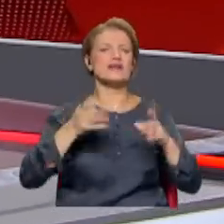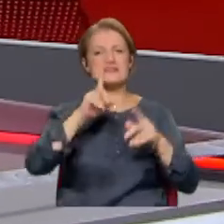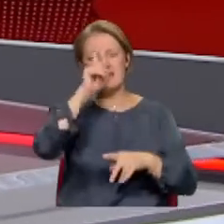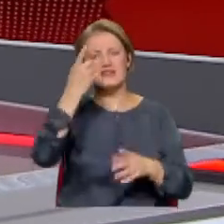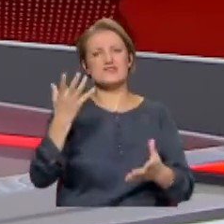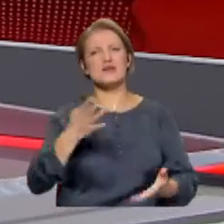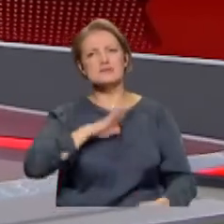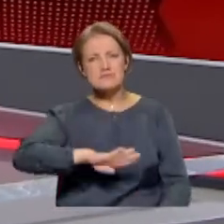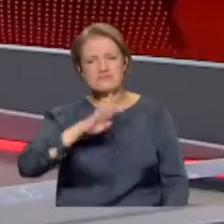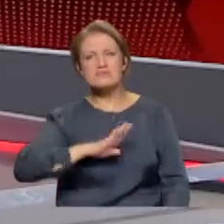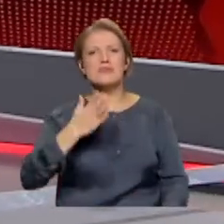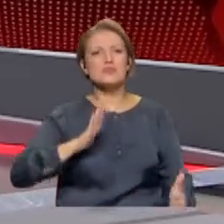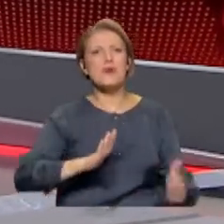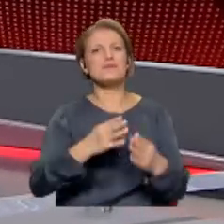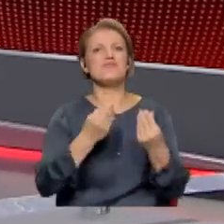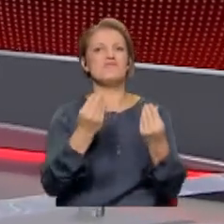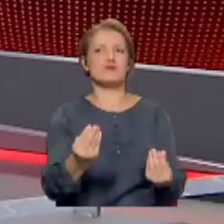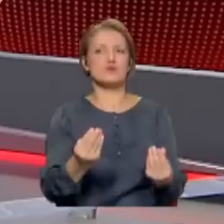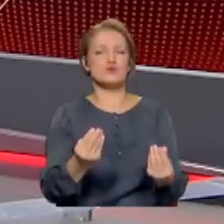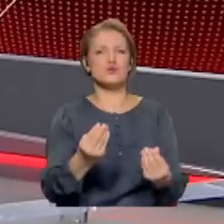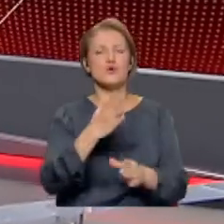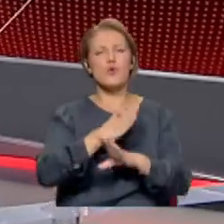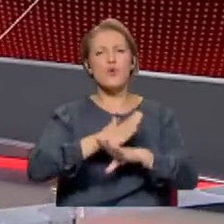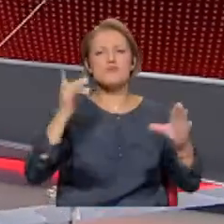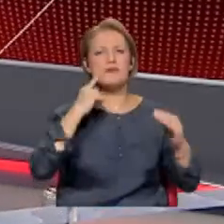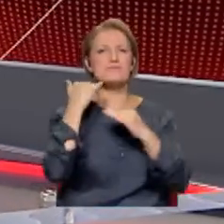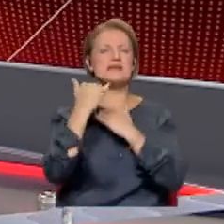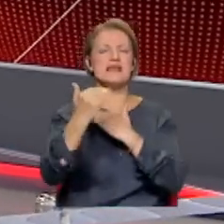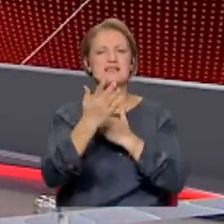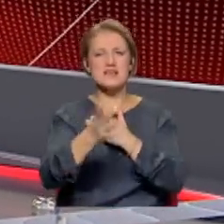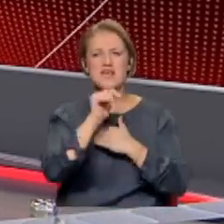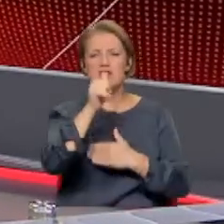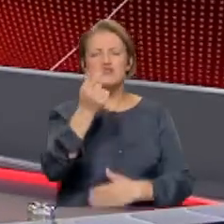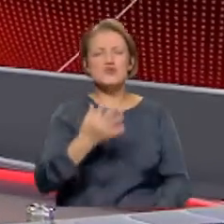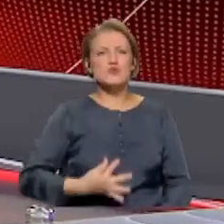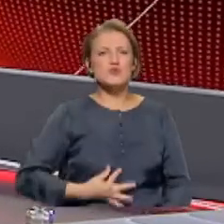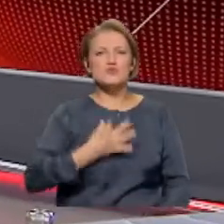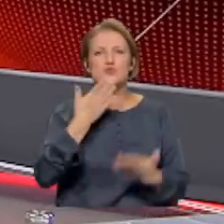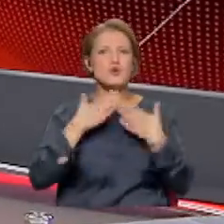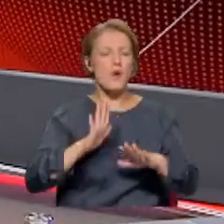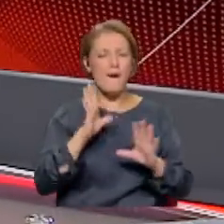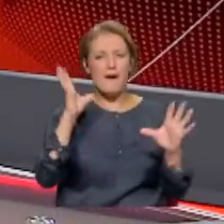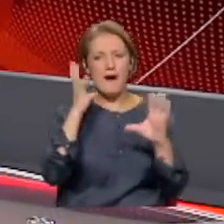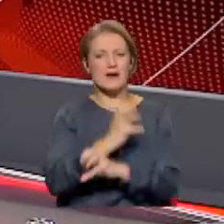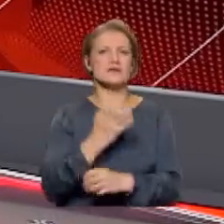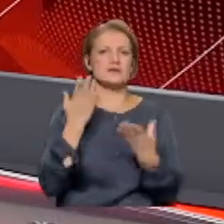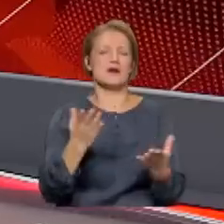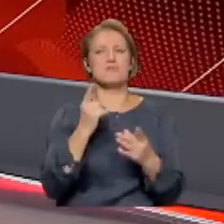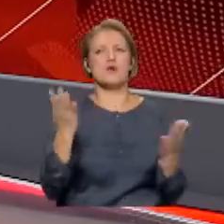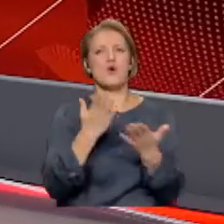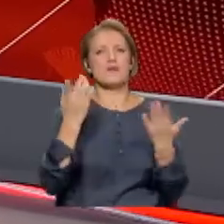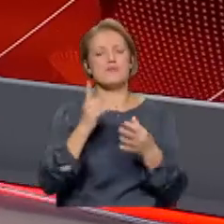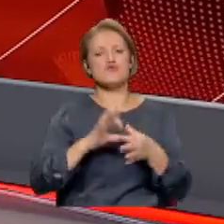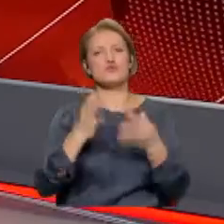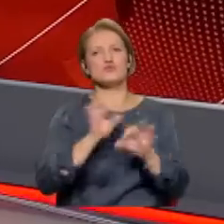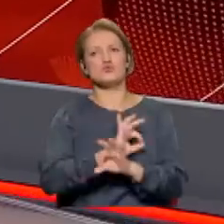sadece yakınarak sızlanarak tepki veriyoruz. Koca bir millet hiç olmadığı kadar umutsuzluk, karamsarlık içinde, bir o kadar da